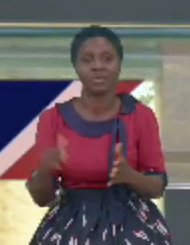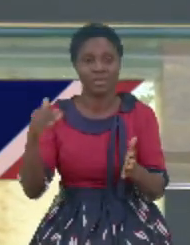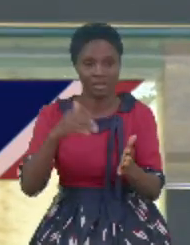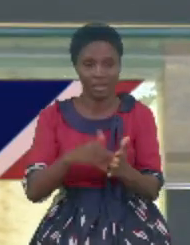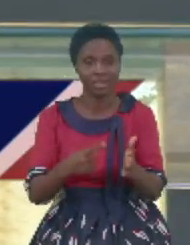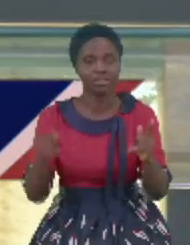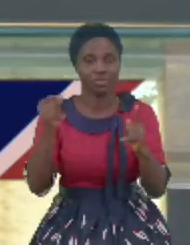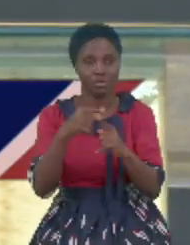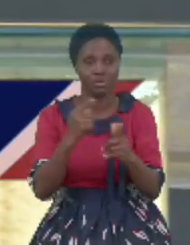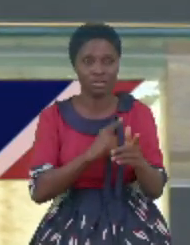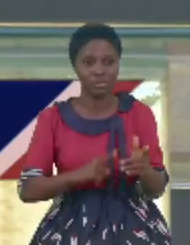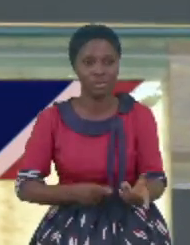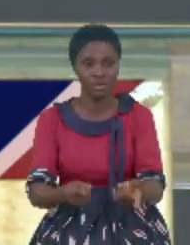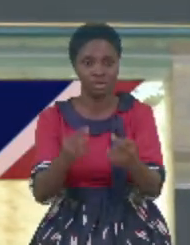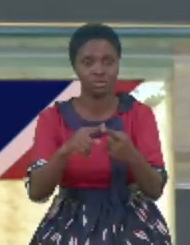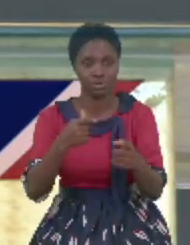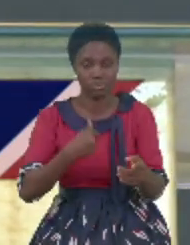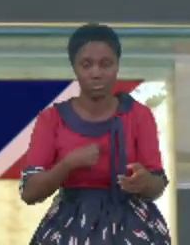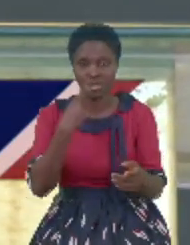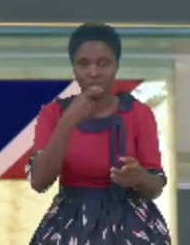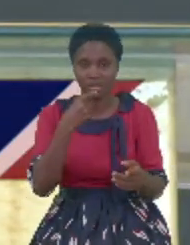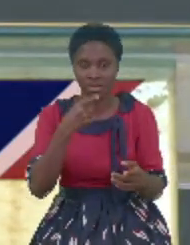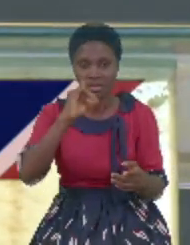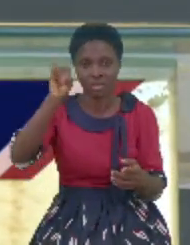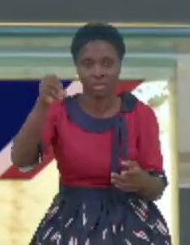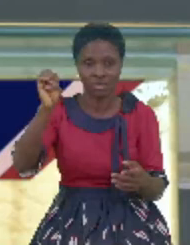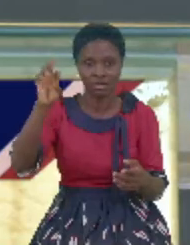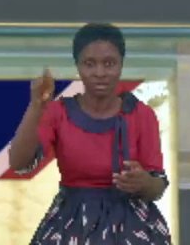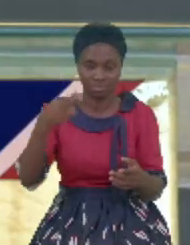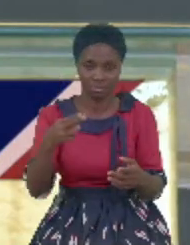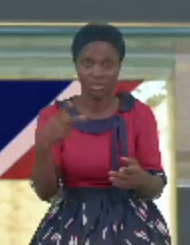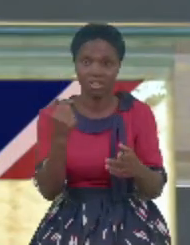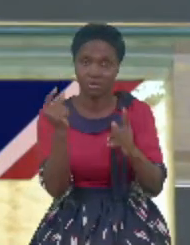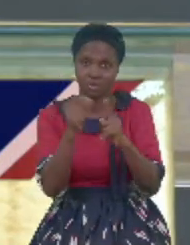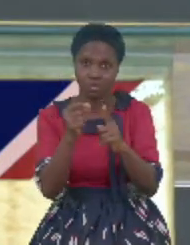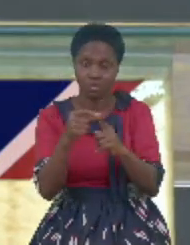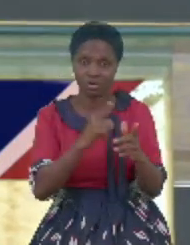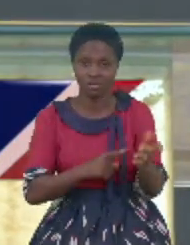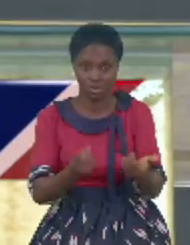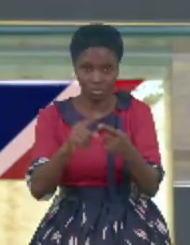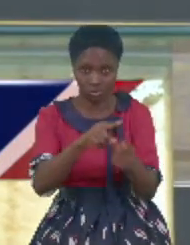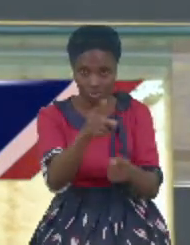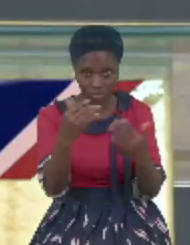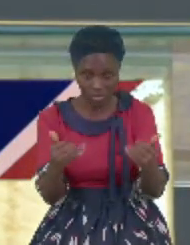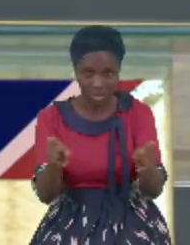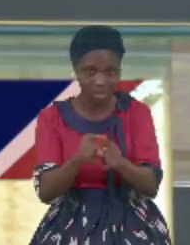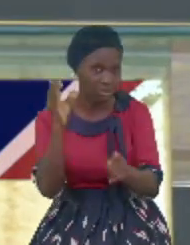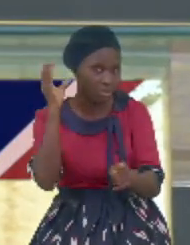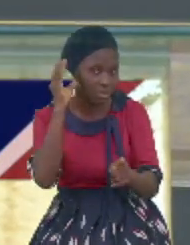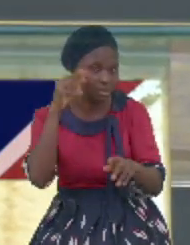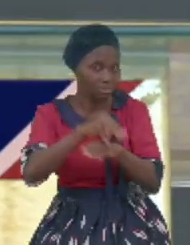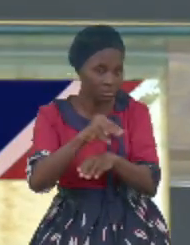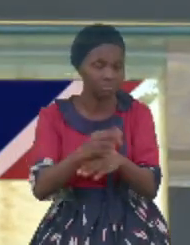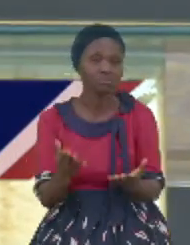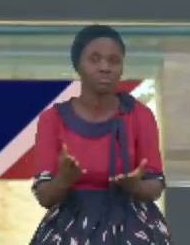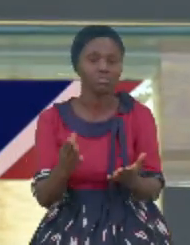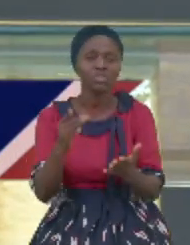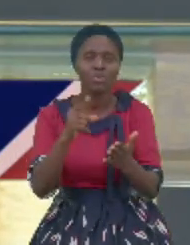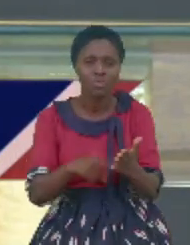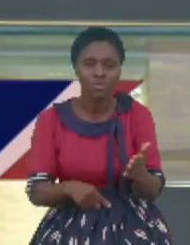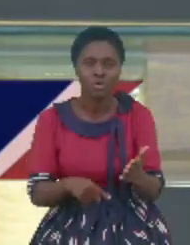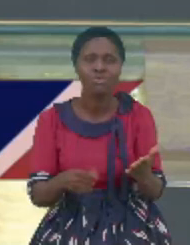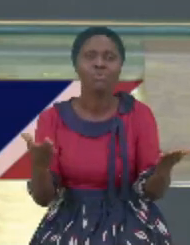l'Éternel me fut adressée en ces mots. Que vois-tu, Jérémie? La parole du Seigneur vous parvient quand vous entendez le message. Que